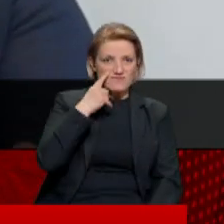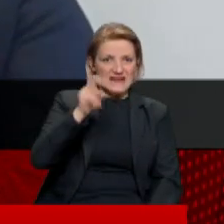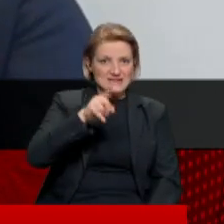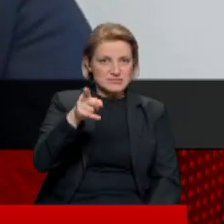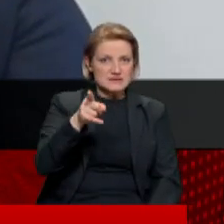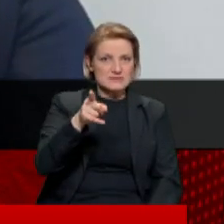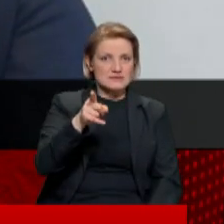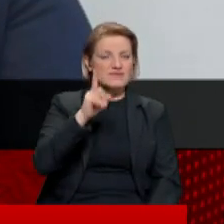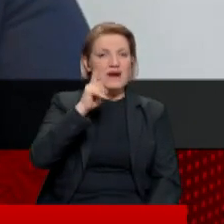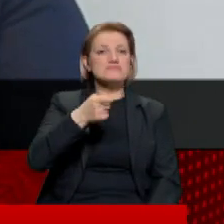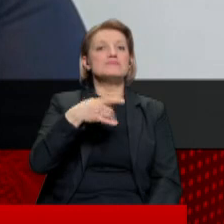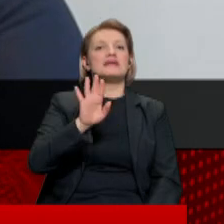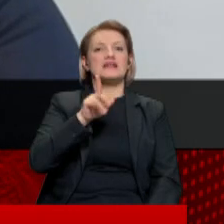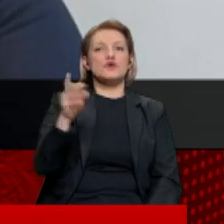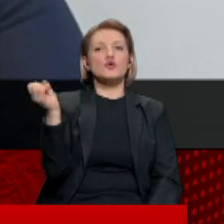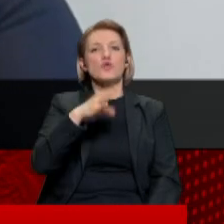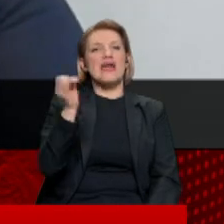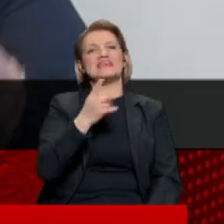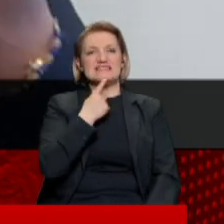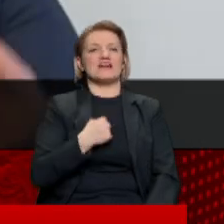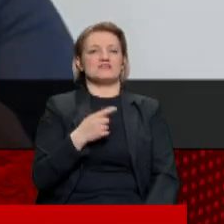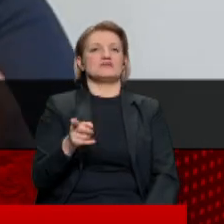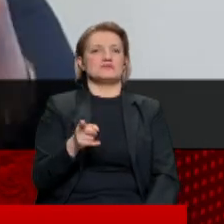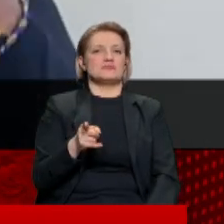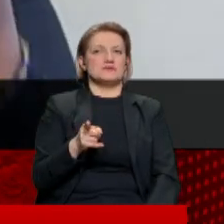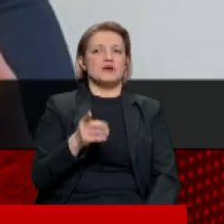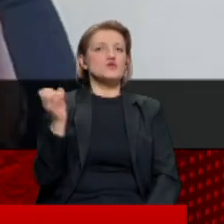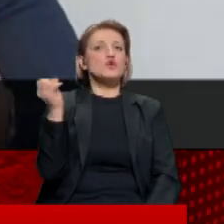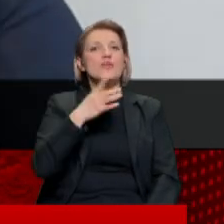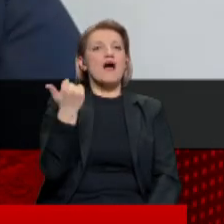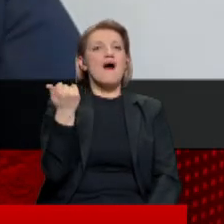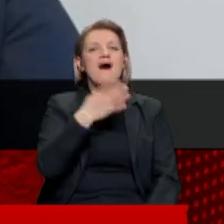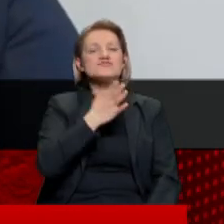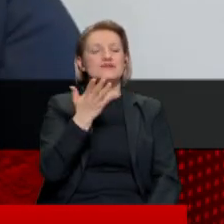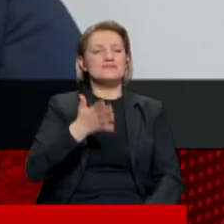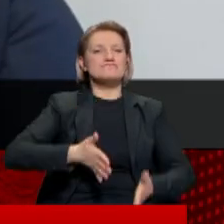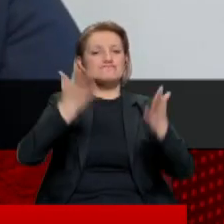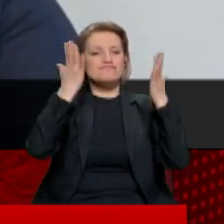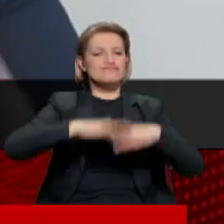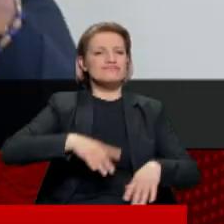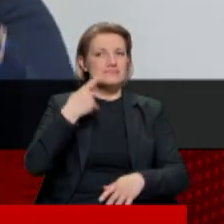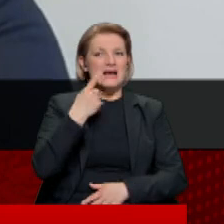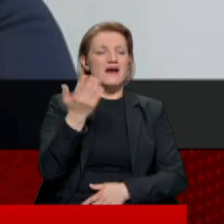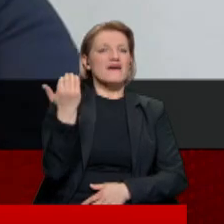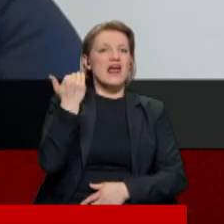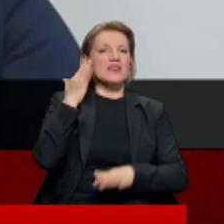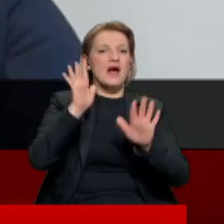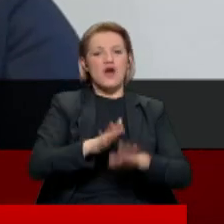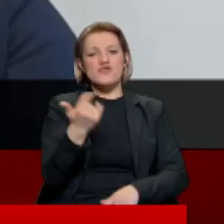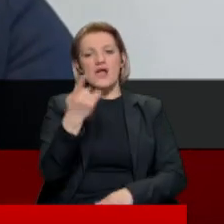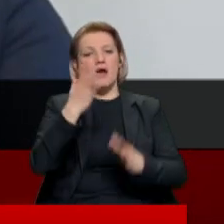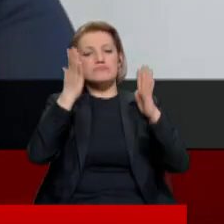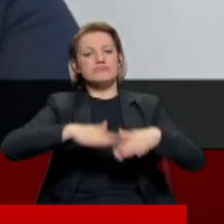farkına varmazsan şu gönderdik dersin. Gönderdin de kaç göçüğe hitap ediyordun? Geride kaç tane